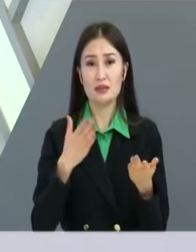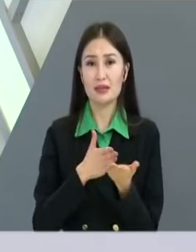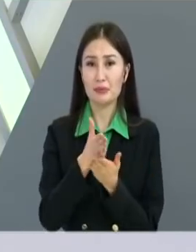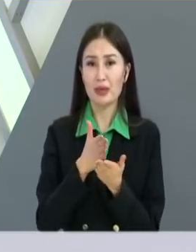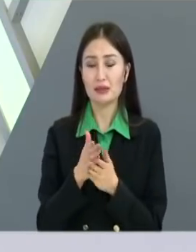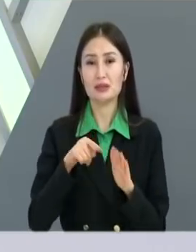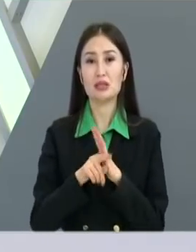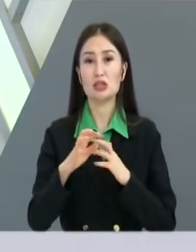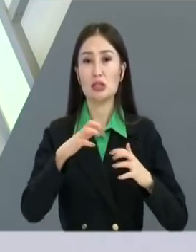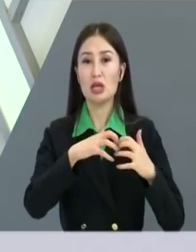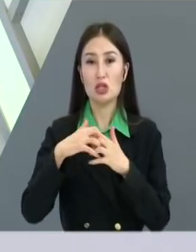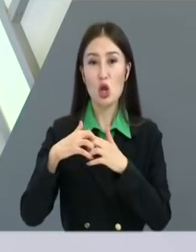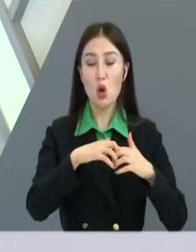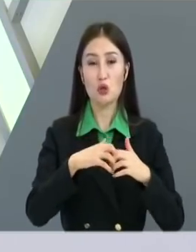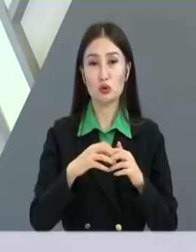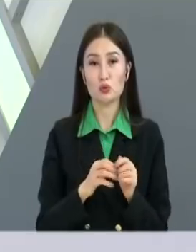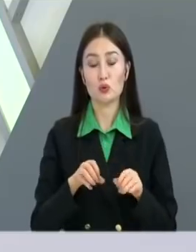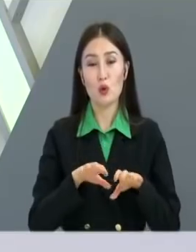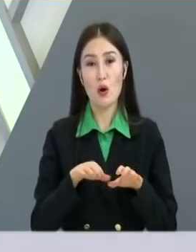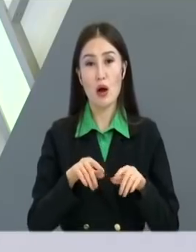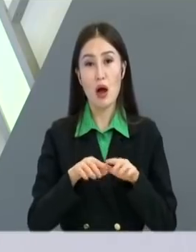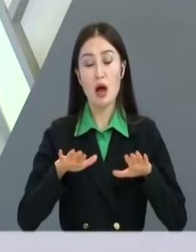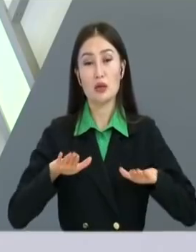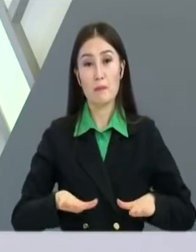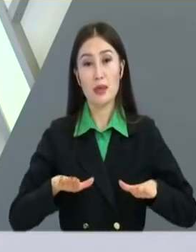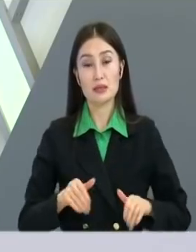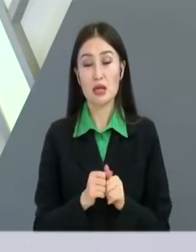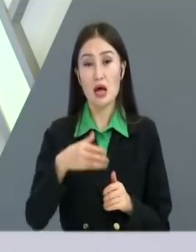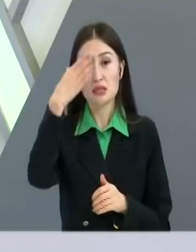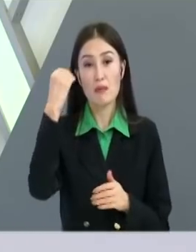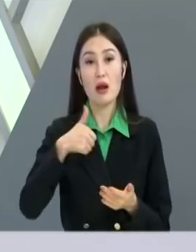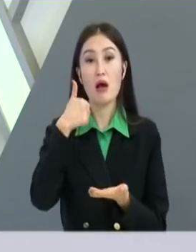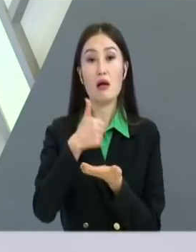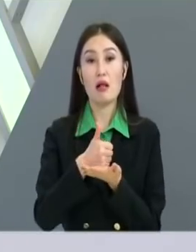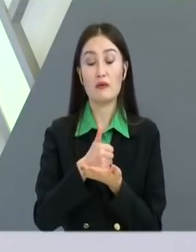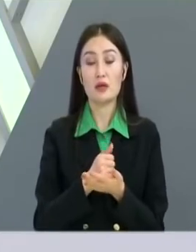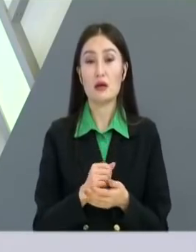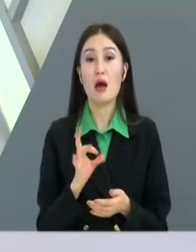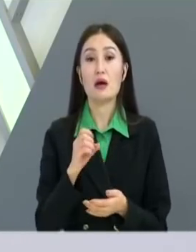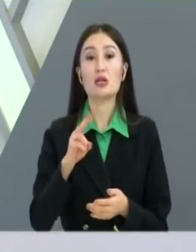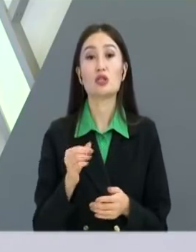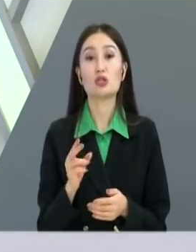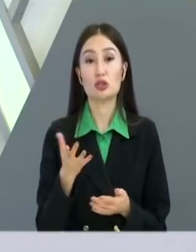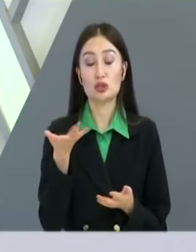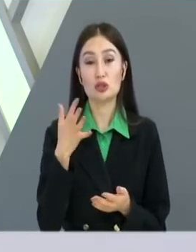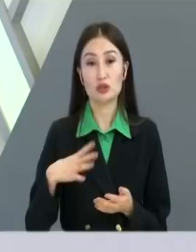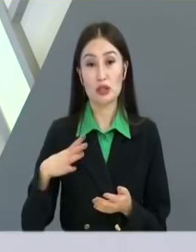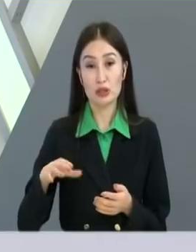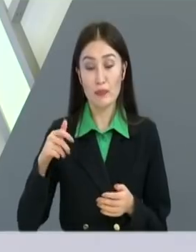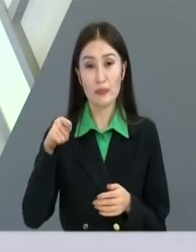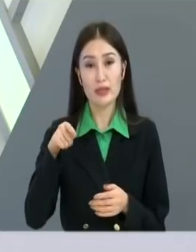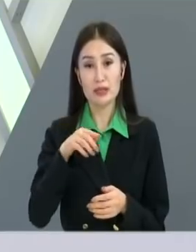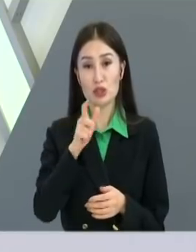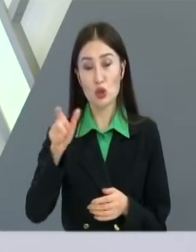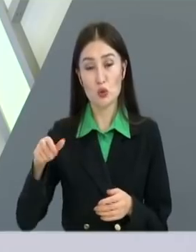начали дележку портфелей на руководящих должностях и забыли о главной цели. Ради чего тысячи людей вышли на площадь